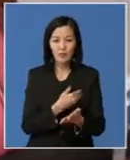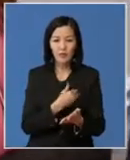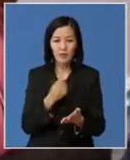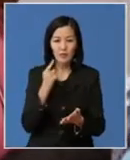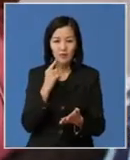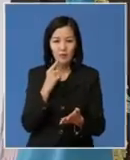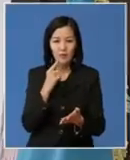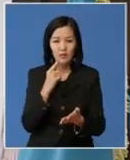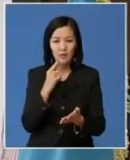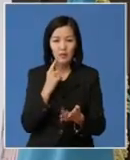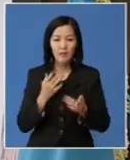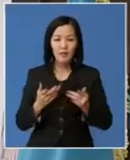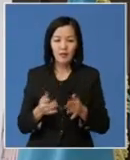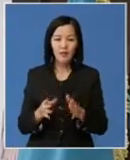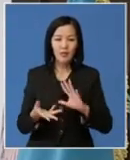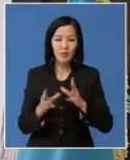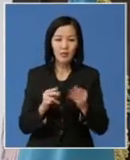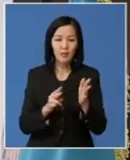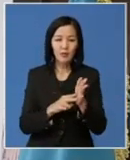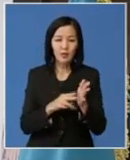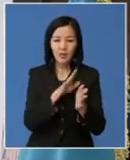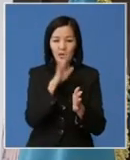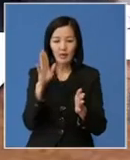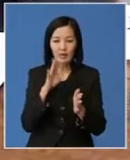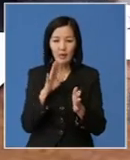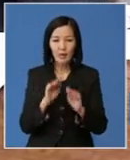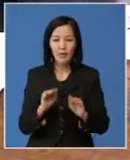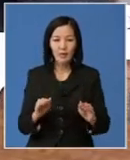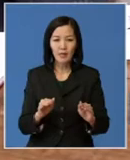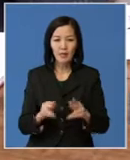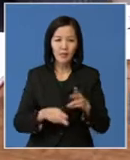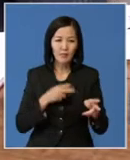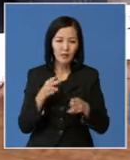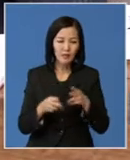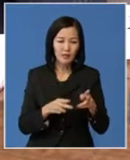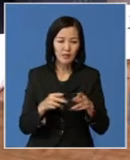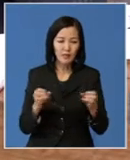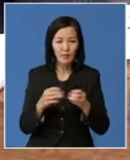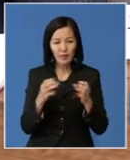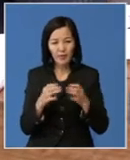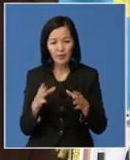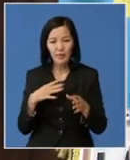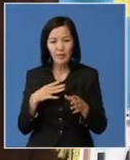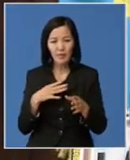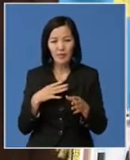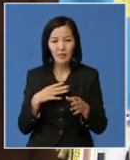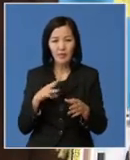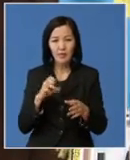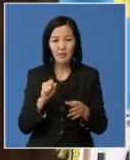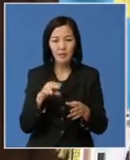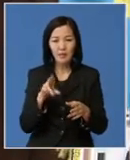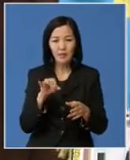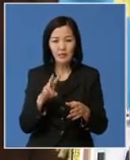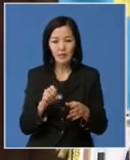мыс. Жалпы жеті ана, баласаны тұрмыстық жағдайы, наразы мәселесі жеті түрлі. Бүйімтай салмақтысы Мадина